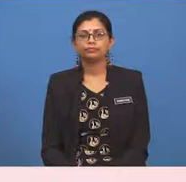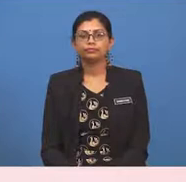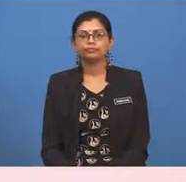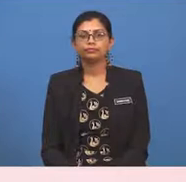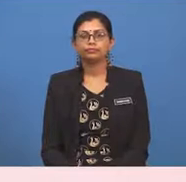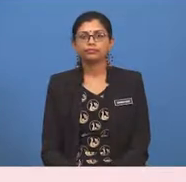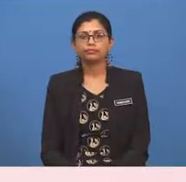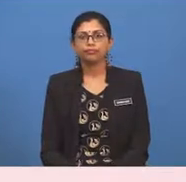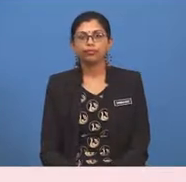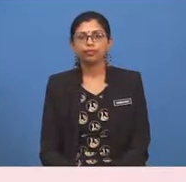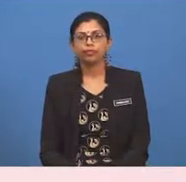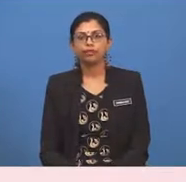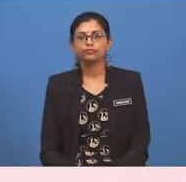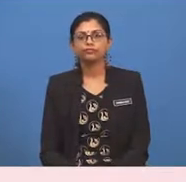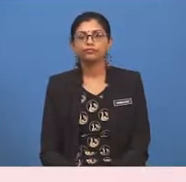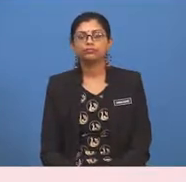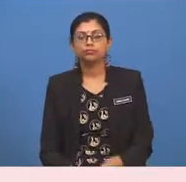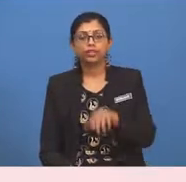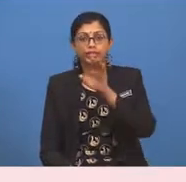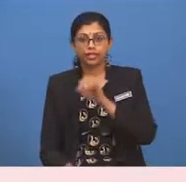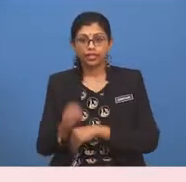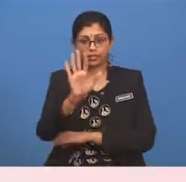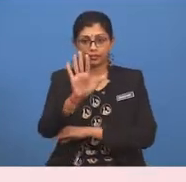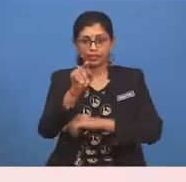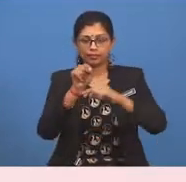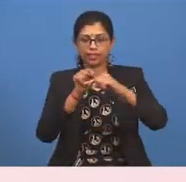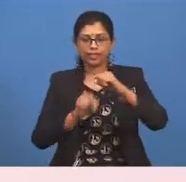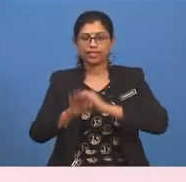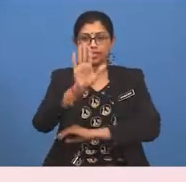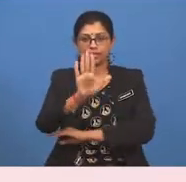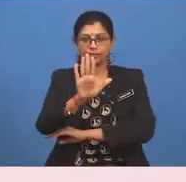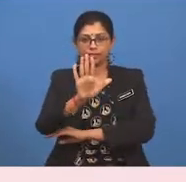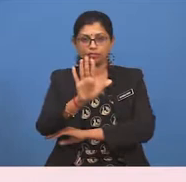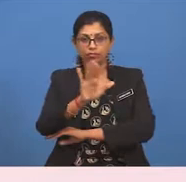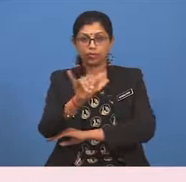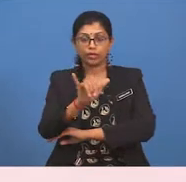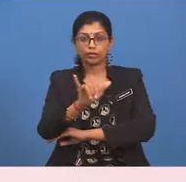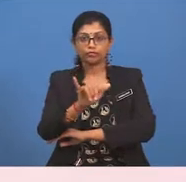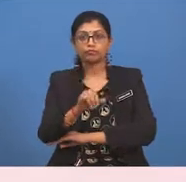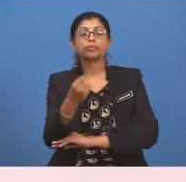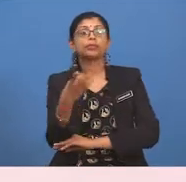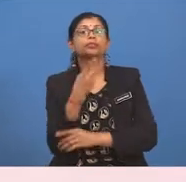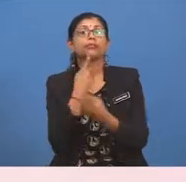5 bahagi dengan 5 menghasilkan 1